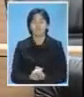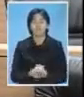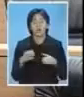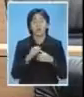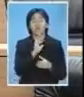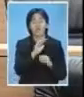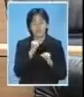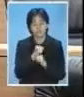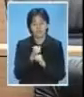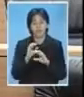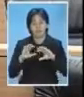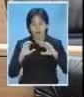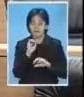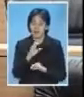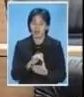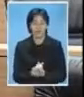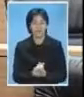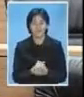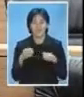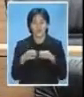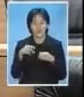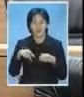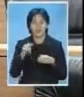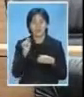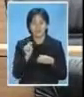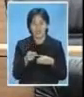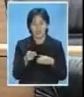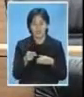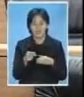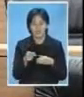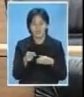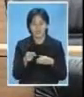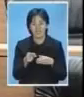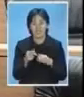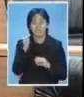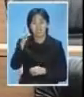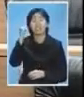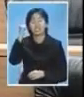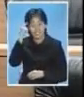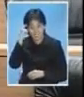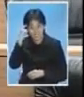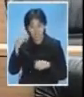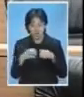าพรรคเพื่อไทยทักษิณคิดเพื่อไทยทำ